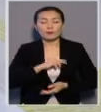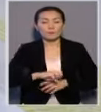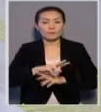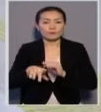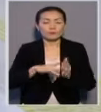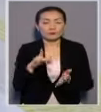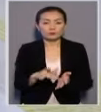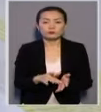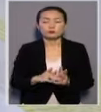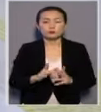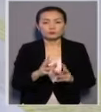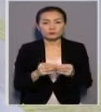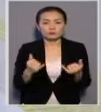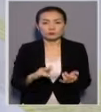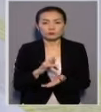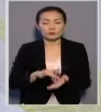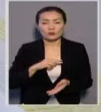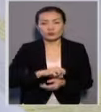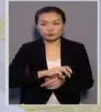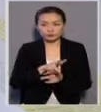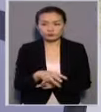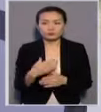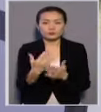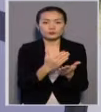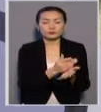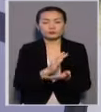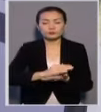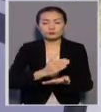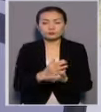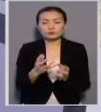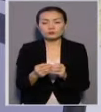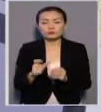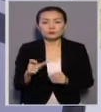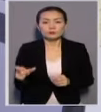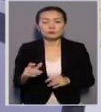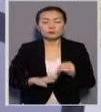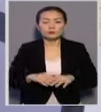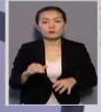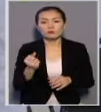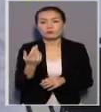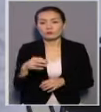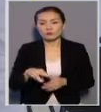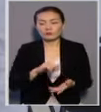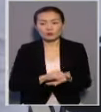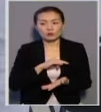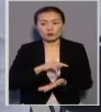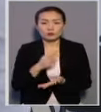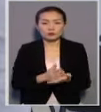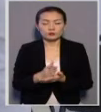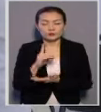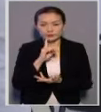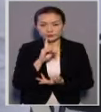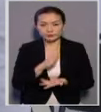қамту орталығына жүгінген. Қазір қалалық жұмыспен қамту әлеуметтік бағдарламалар және азаматтық халық актілерін тіркеу бөлімінде қызмет